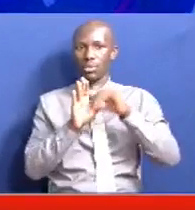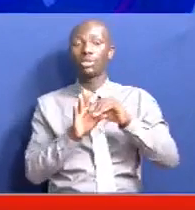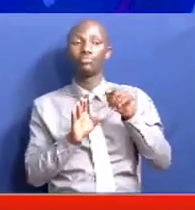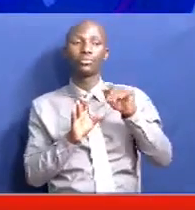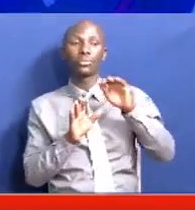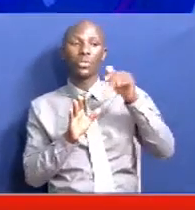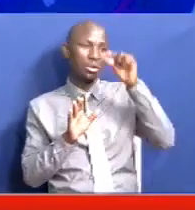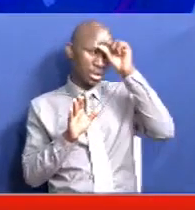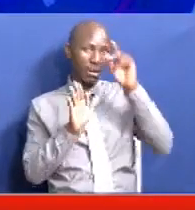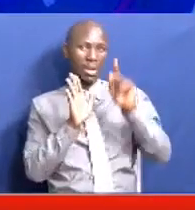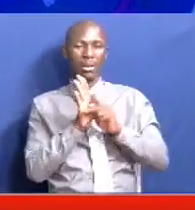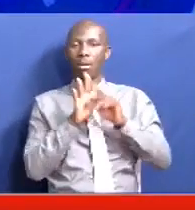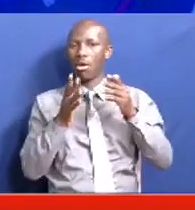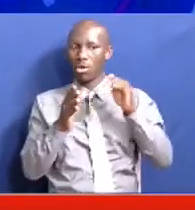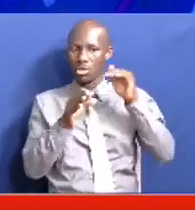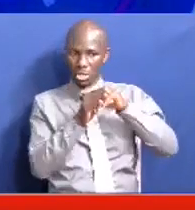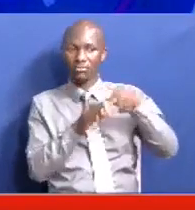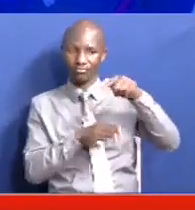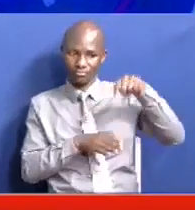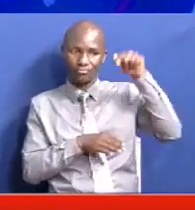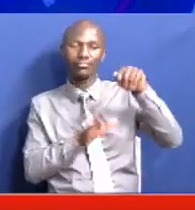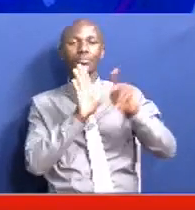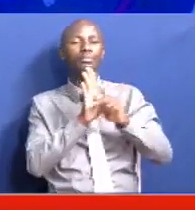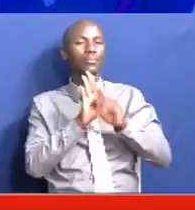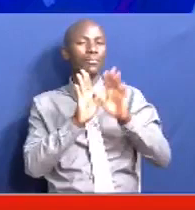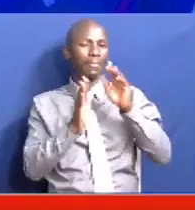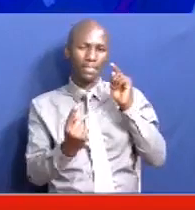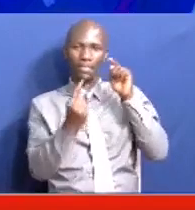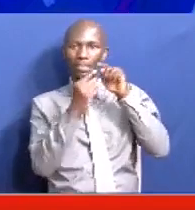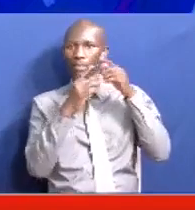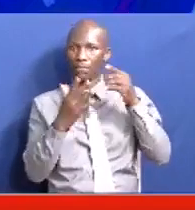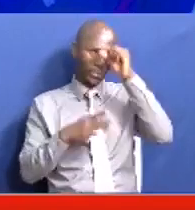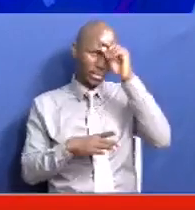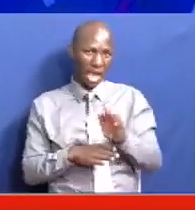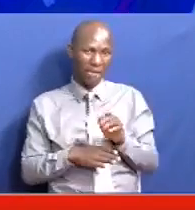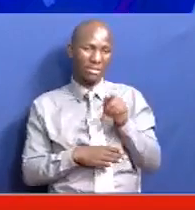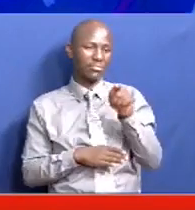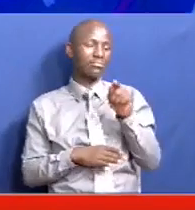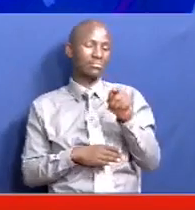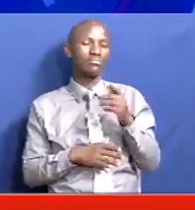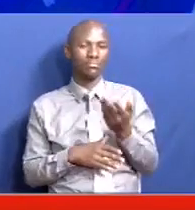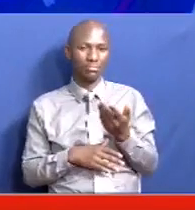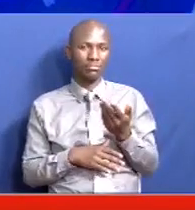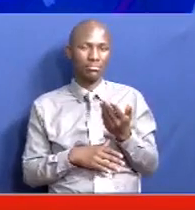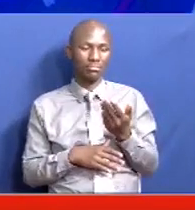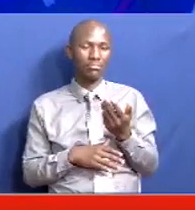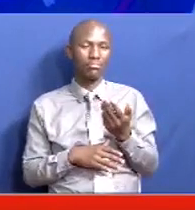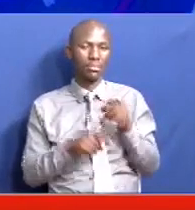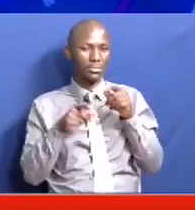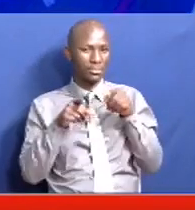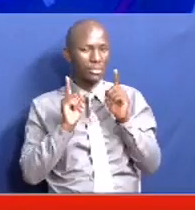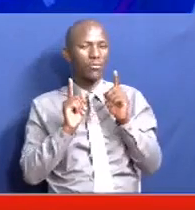silikali ya kaundi ya Kitui kana ndhini wa kaundi ya Kitui na vadani kielelo ni cha governor wa kaundi Dr. Makauma Lombe kwethe